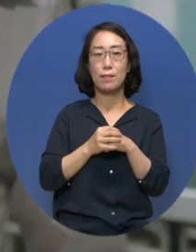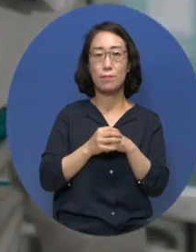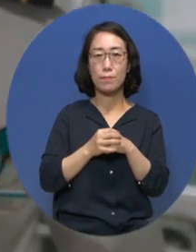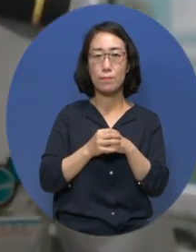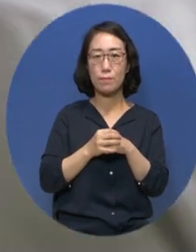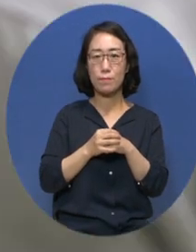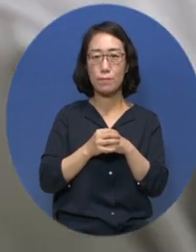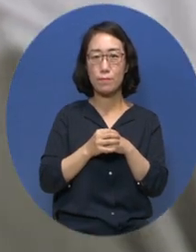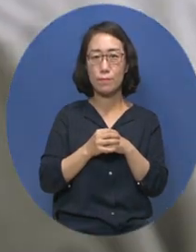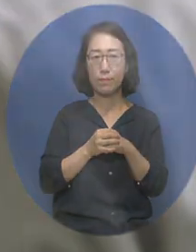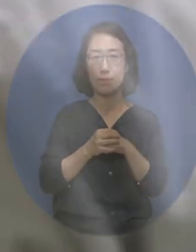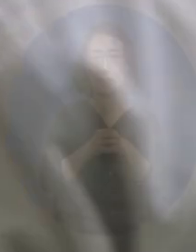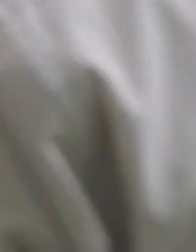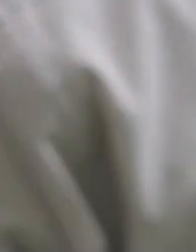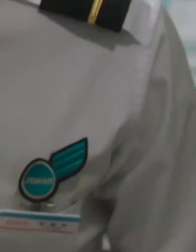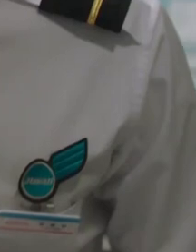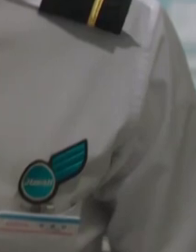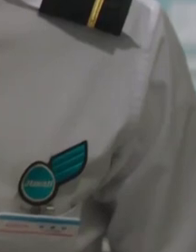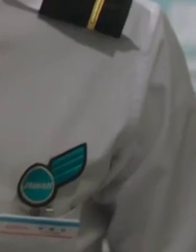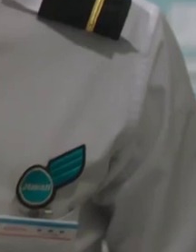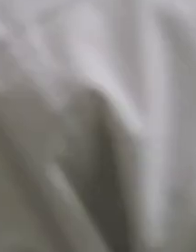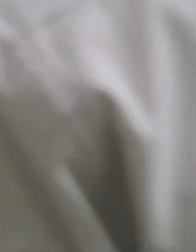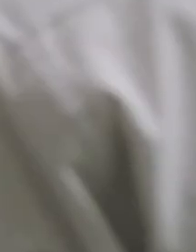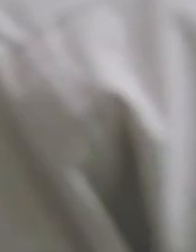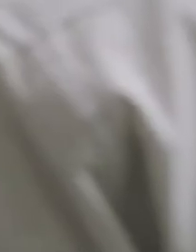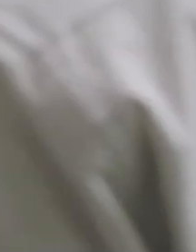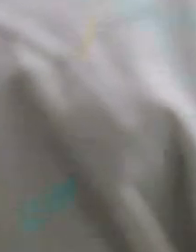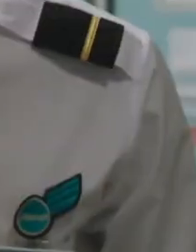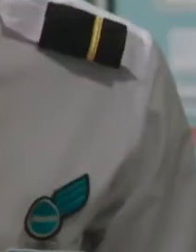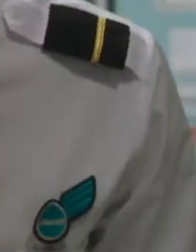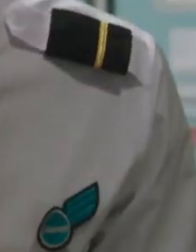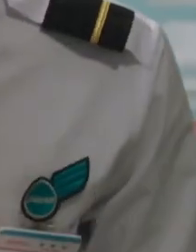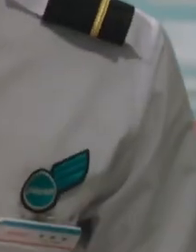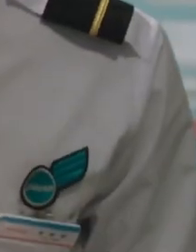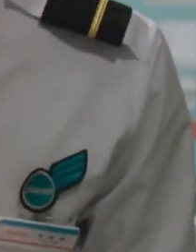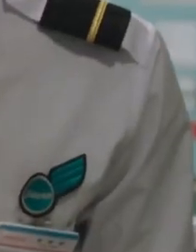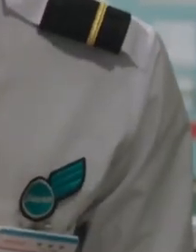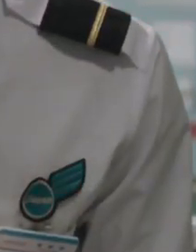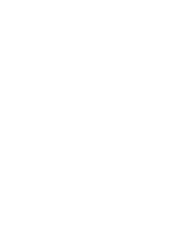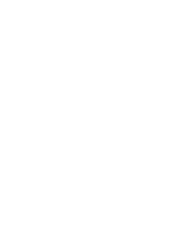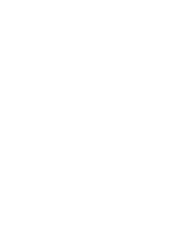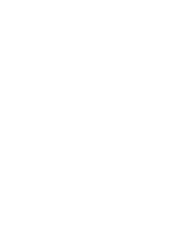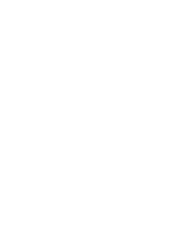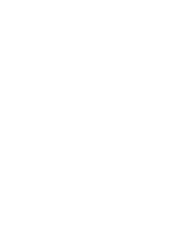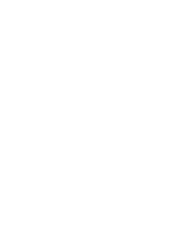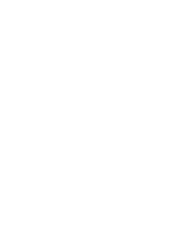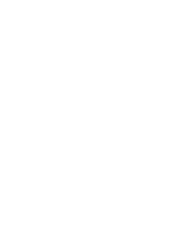있어요? 한 일곱, 여덟, 아홉, 열? 잘 모르겠는데.